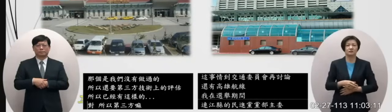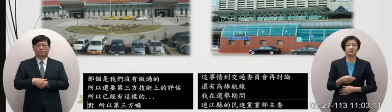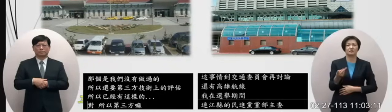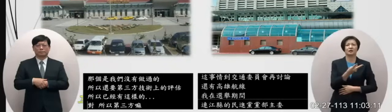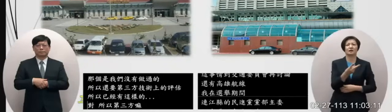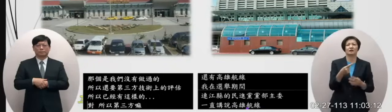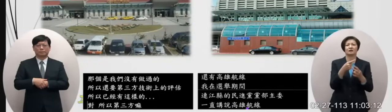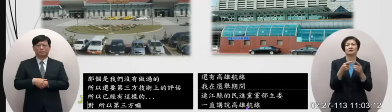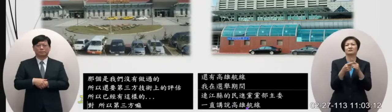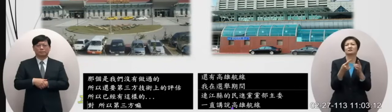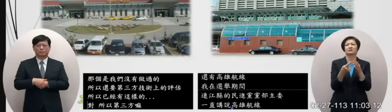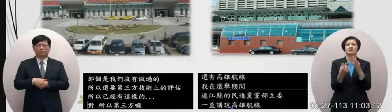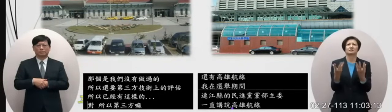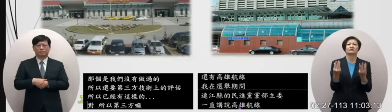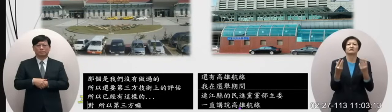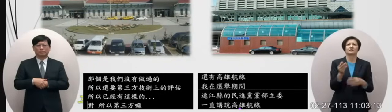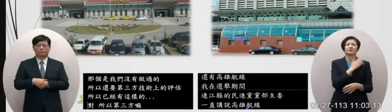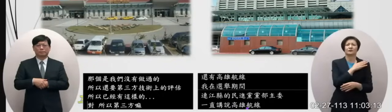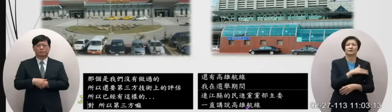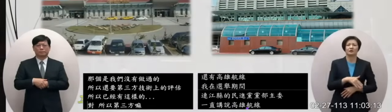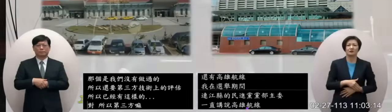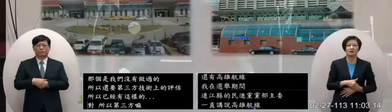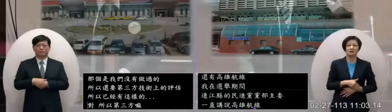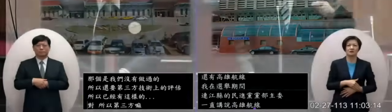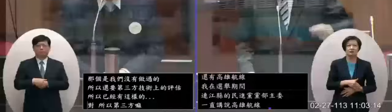要啊，绿龙航空不飞，